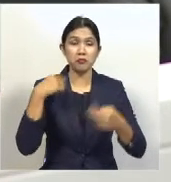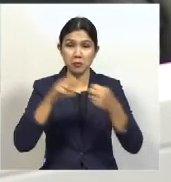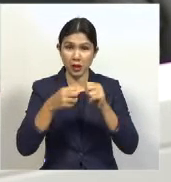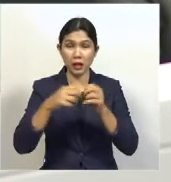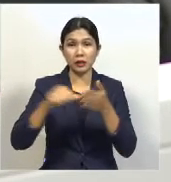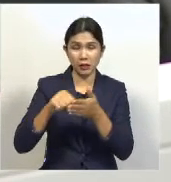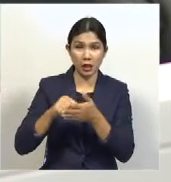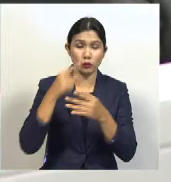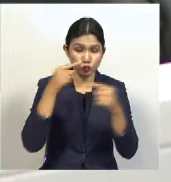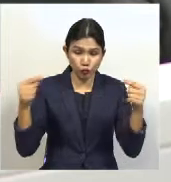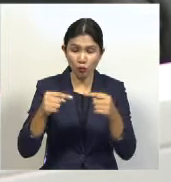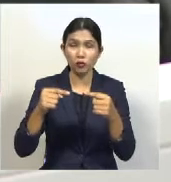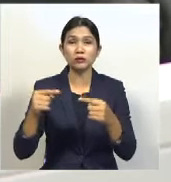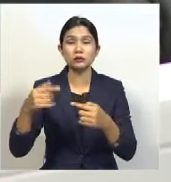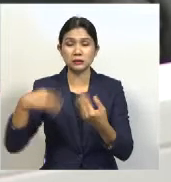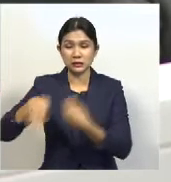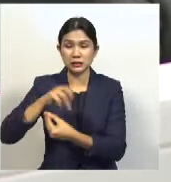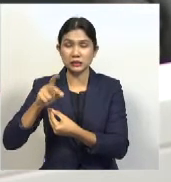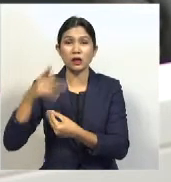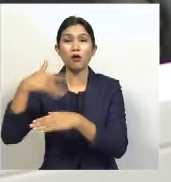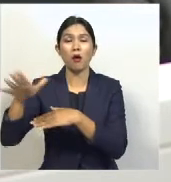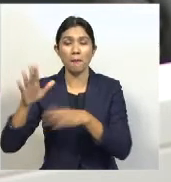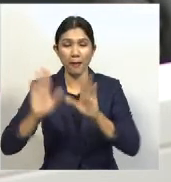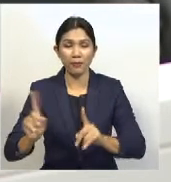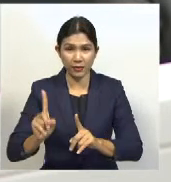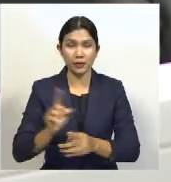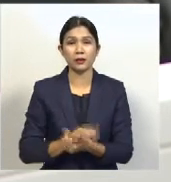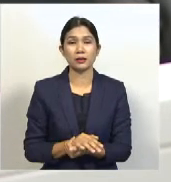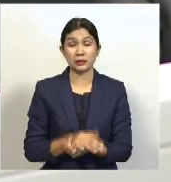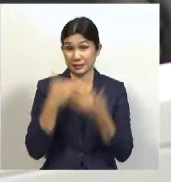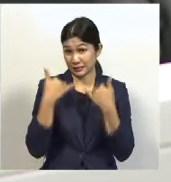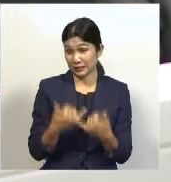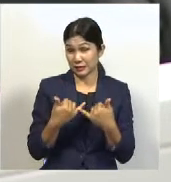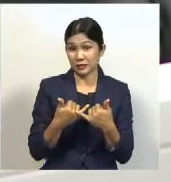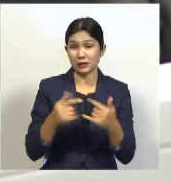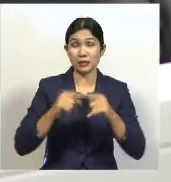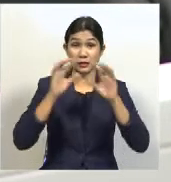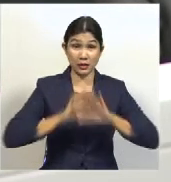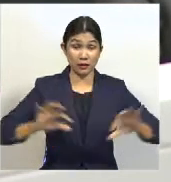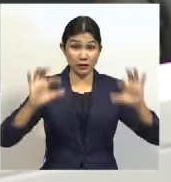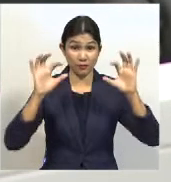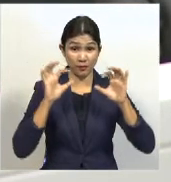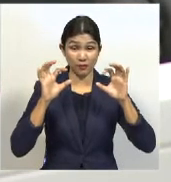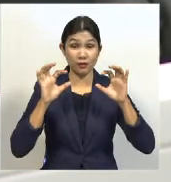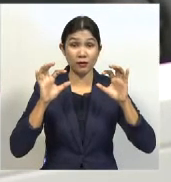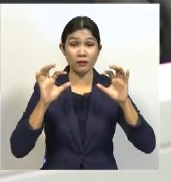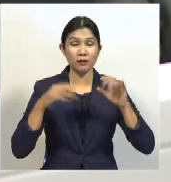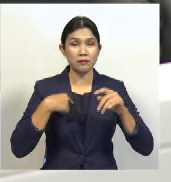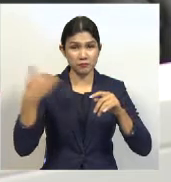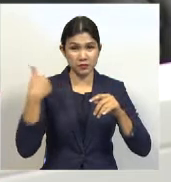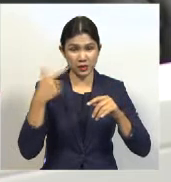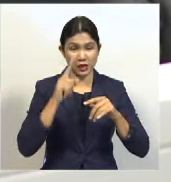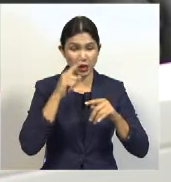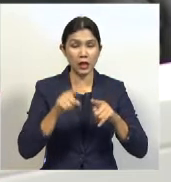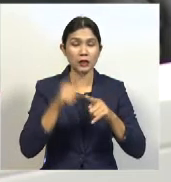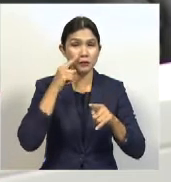ณ์นะนี่ก็นำไปสู่ครับการที่รัฐบาลได้ออกชุดมาตรการกระ